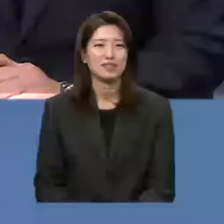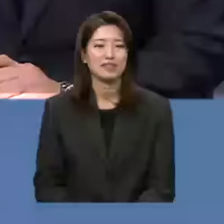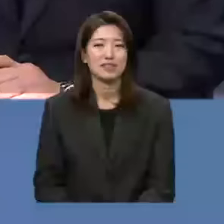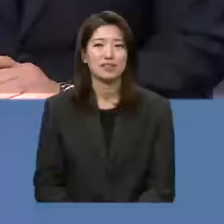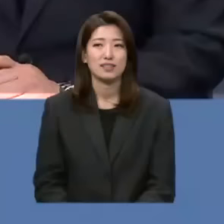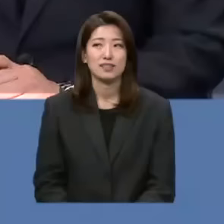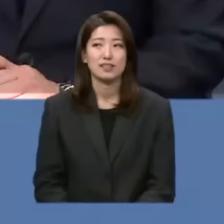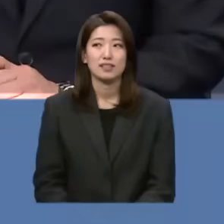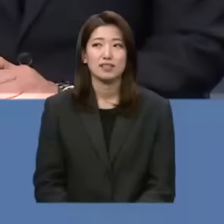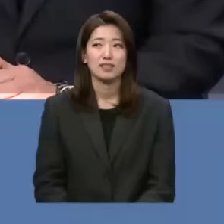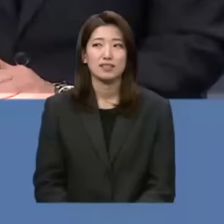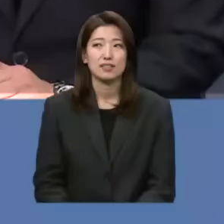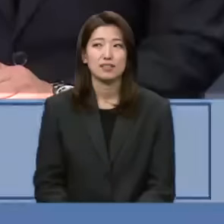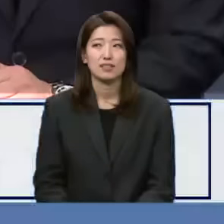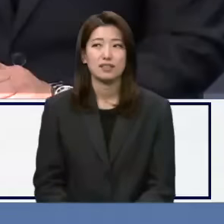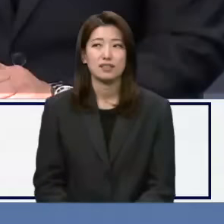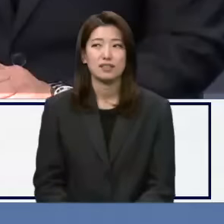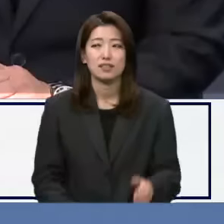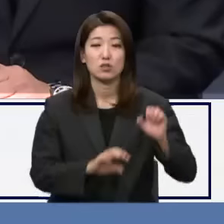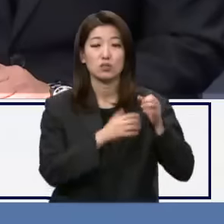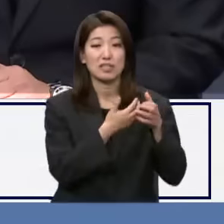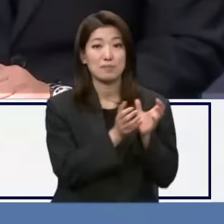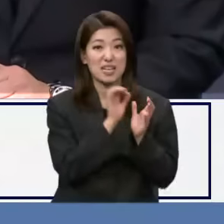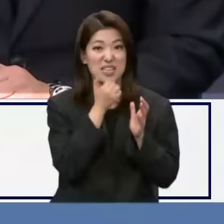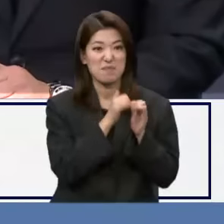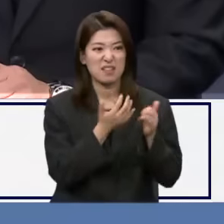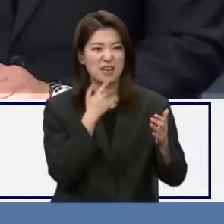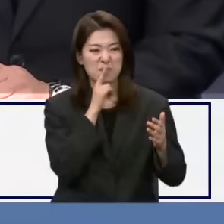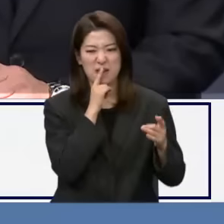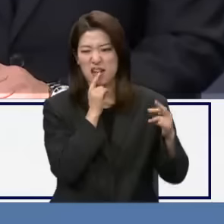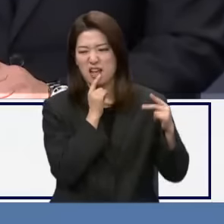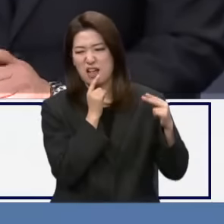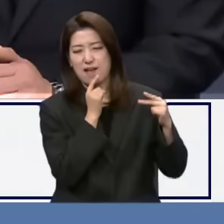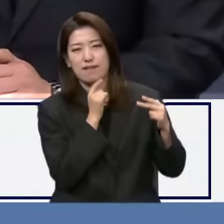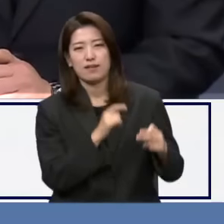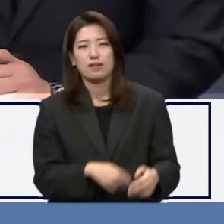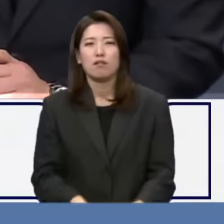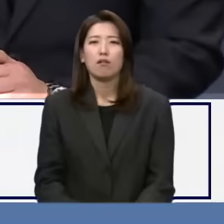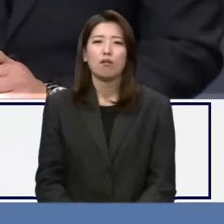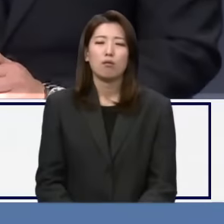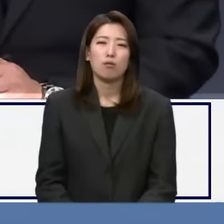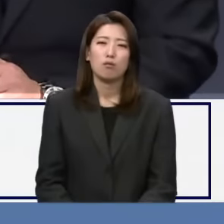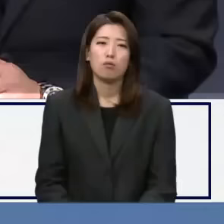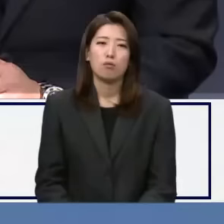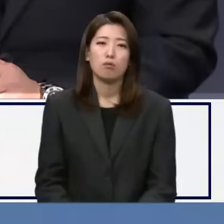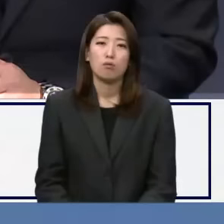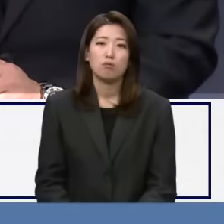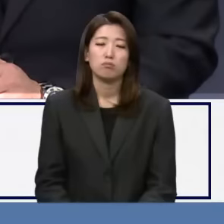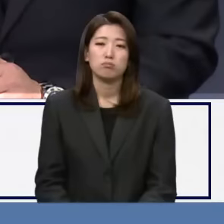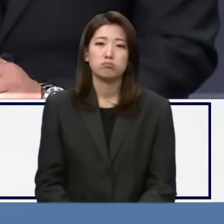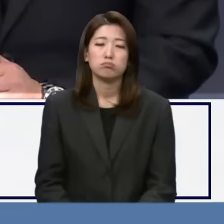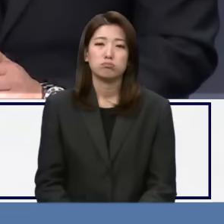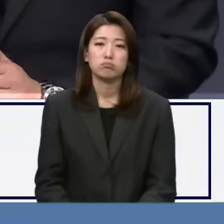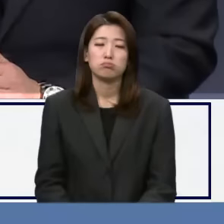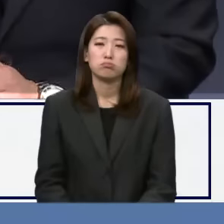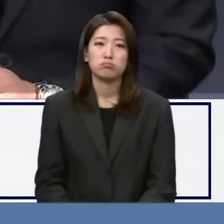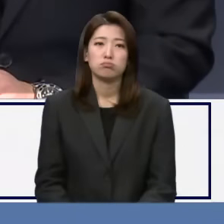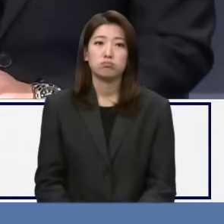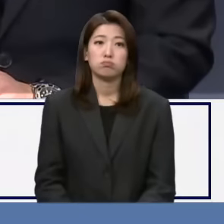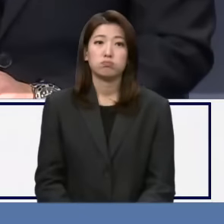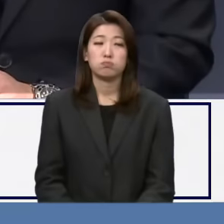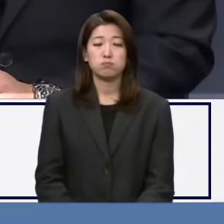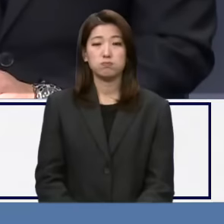대변인께서 굉장히 거칠게 말씀을 하셨는데 법을 제출하겠다 국회가 열리며